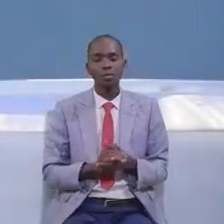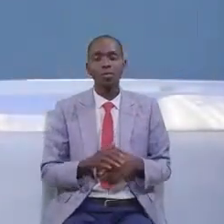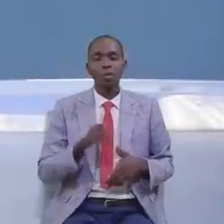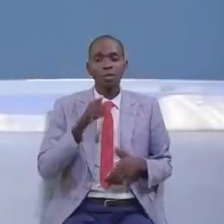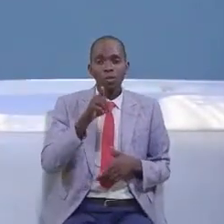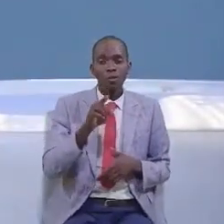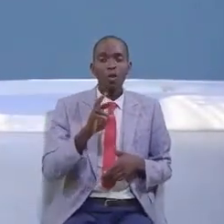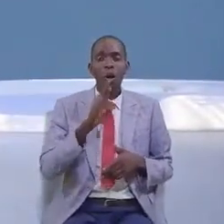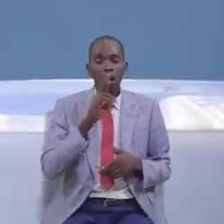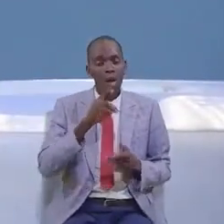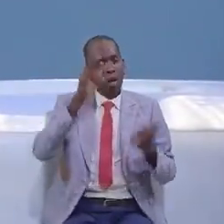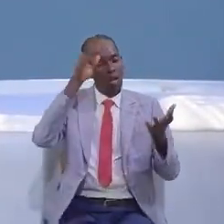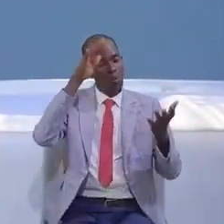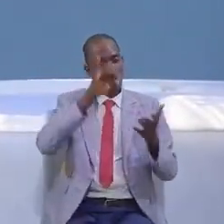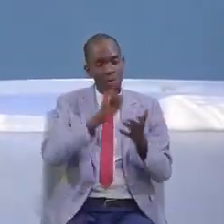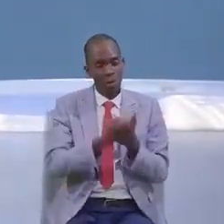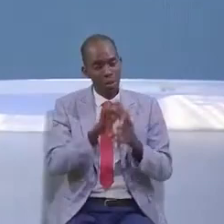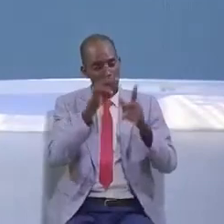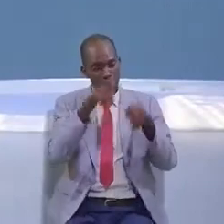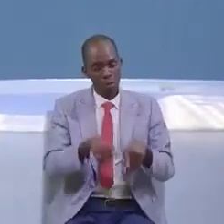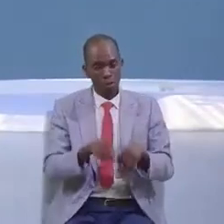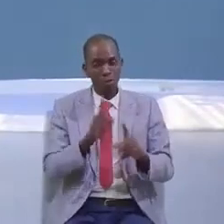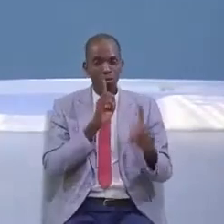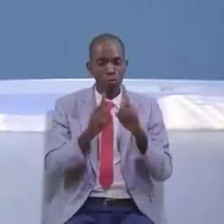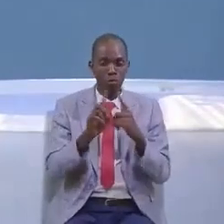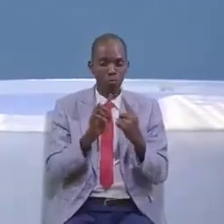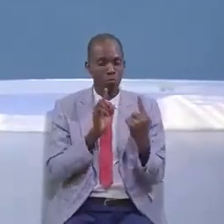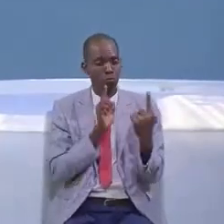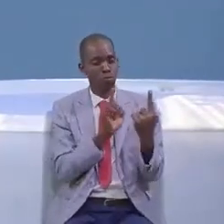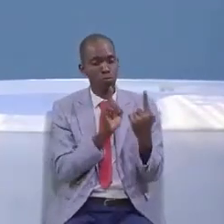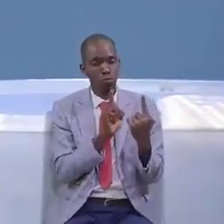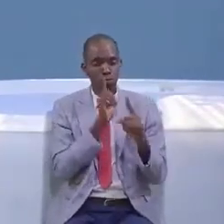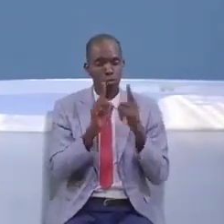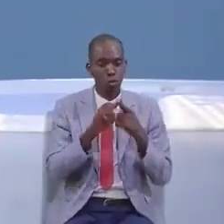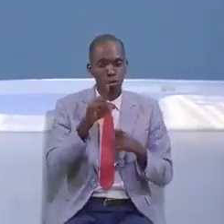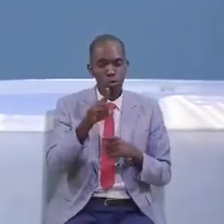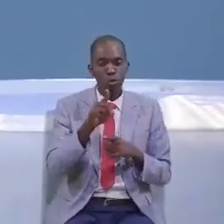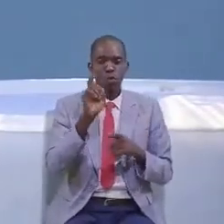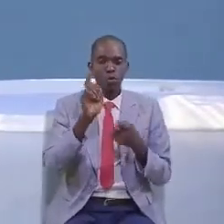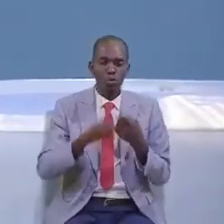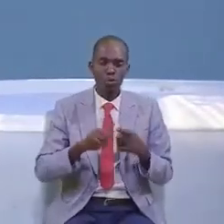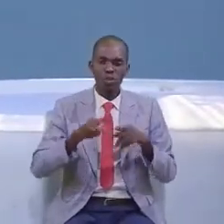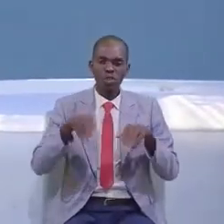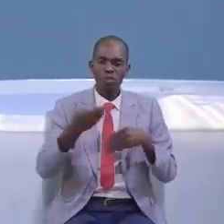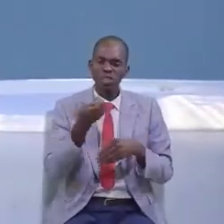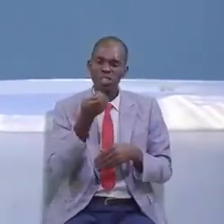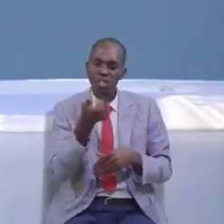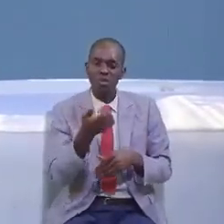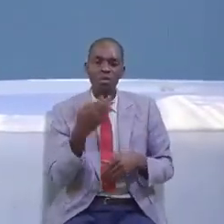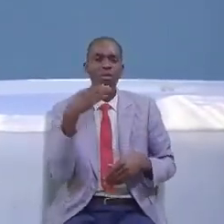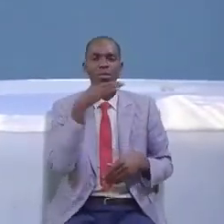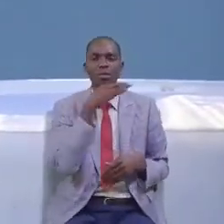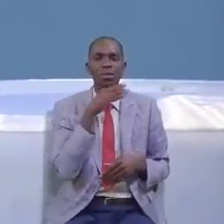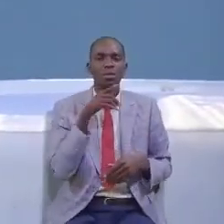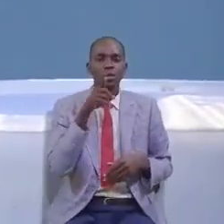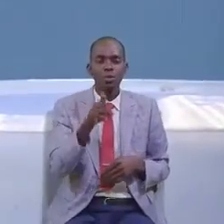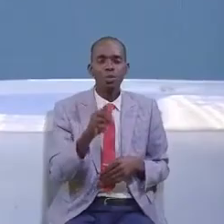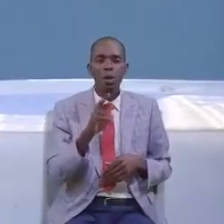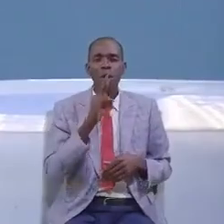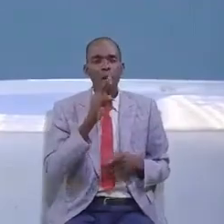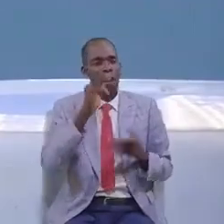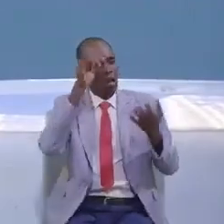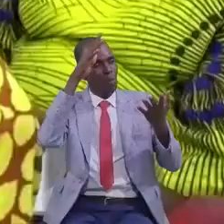to deceive you a little bit. ఏదైనా కొంచెం మోసం చేస్తాడేమో అనే అనుకుంటున్నాం. You expect him to act out